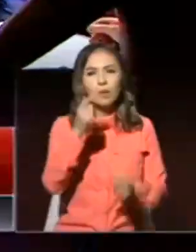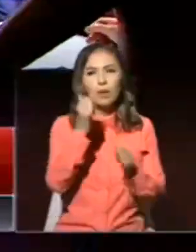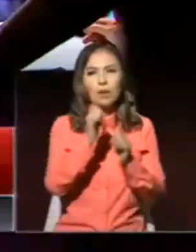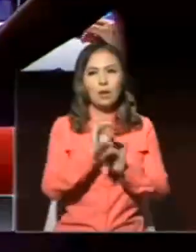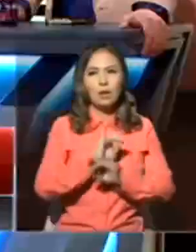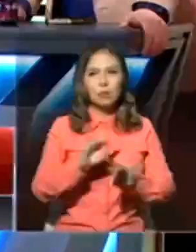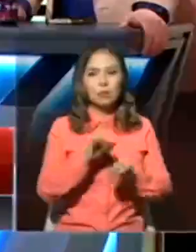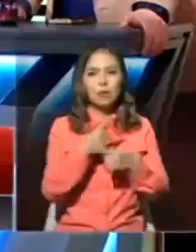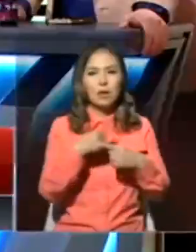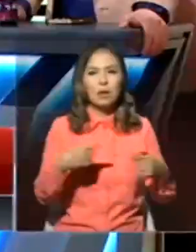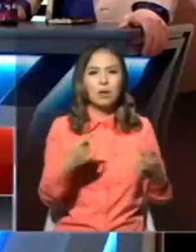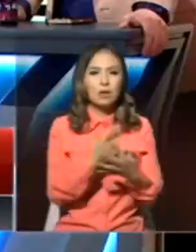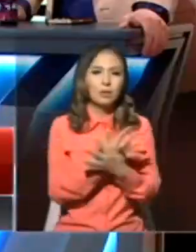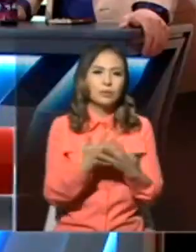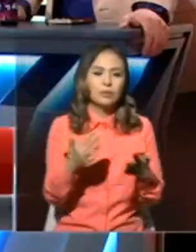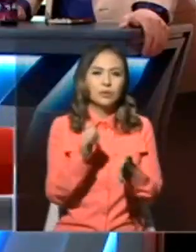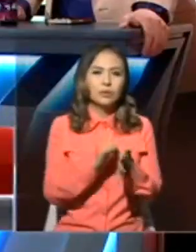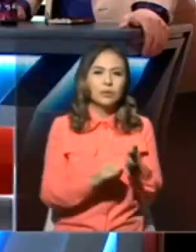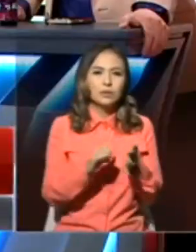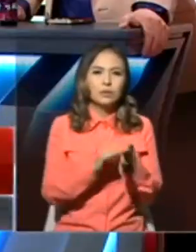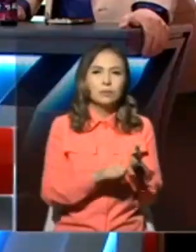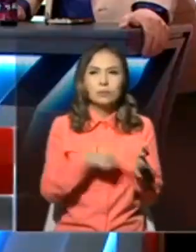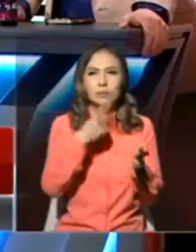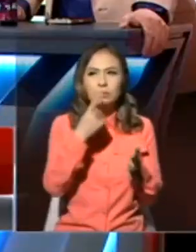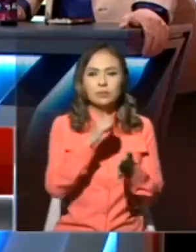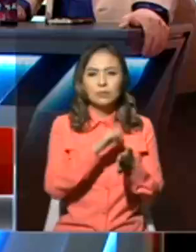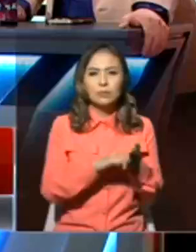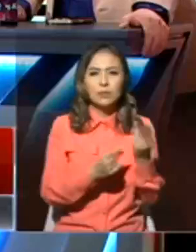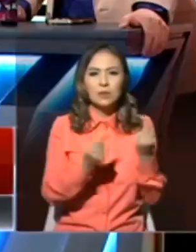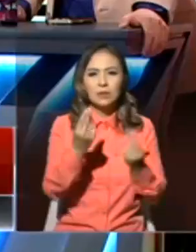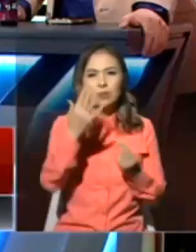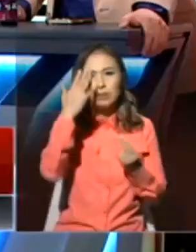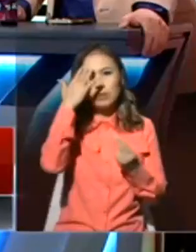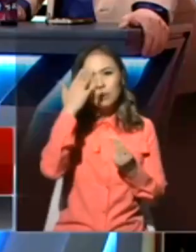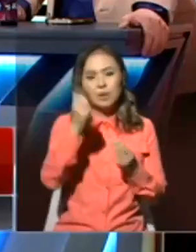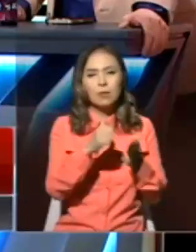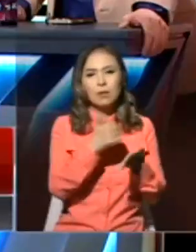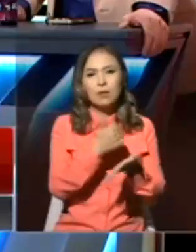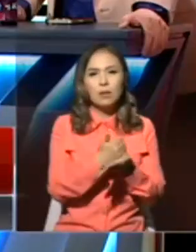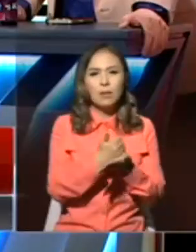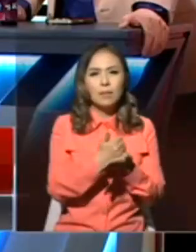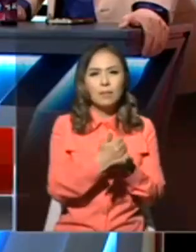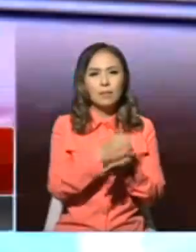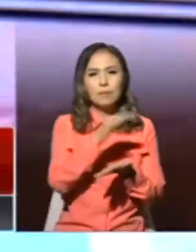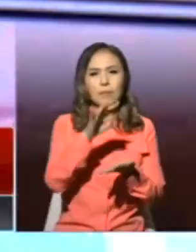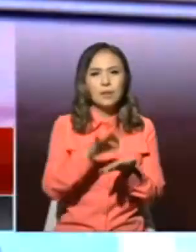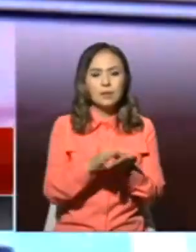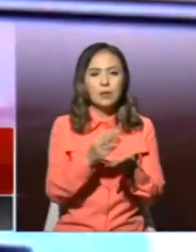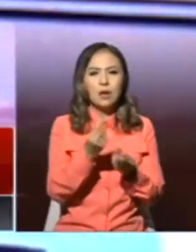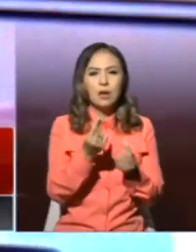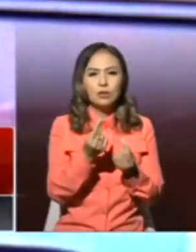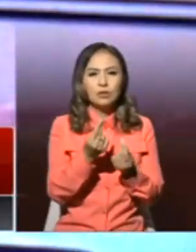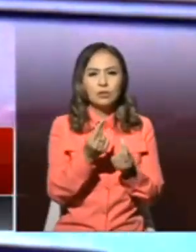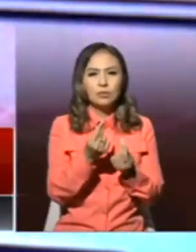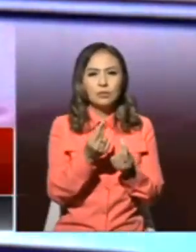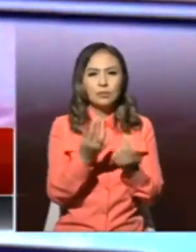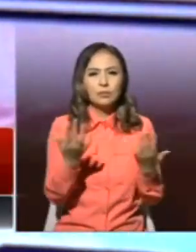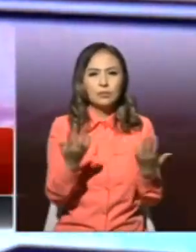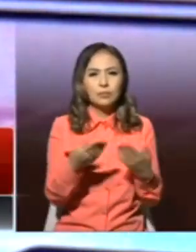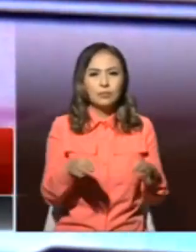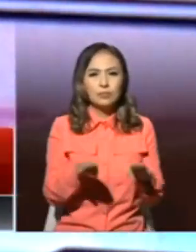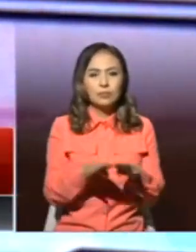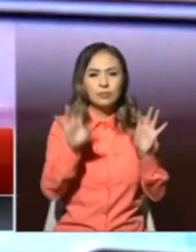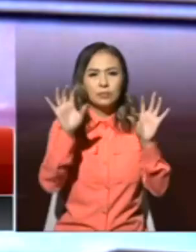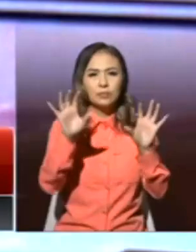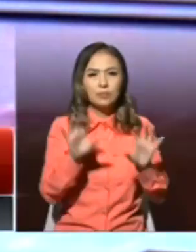әртүрлі себептерді айтады ақша алу үшін. Себебі игроманның басты мақсаты ол ақша. Қалай алам, заңды түрде,